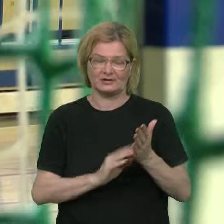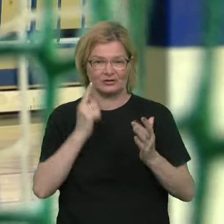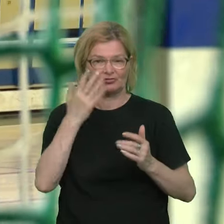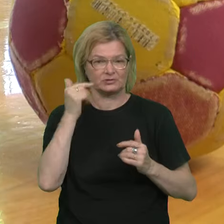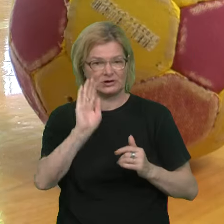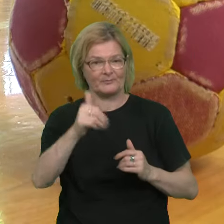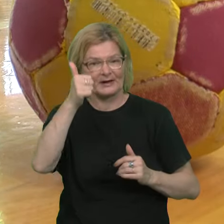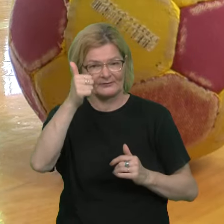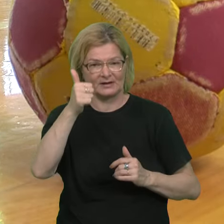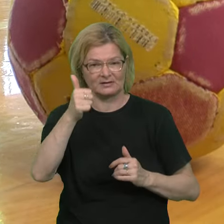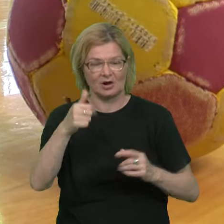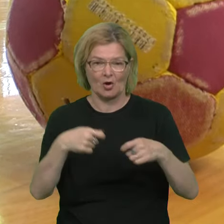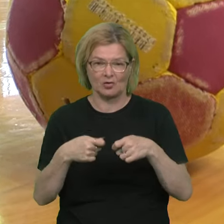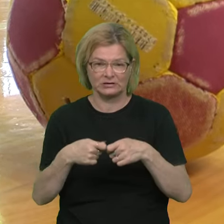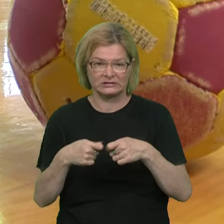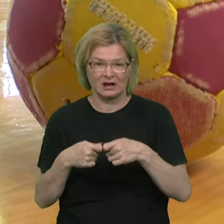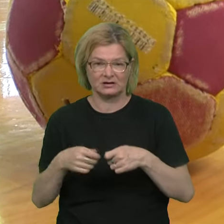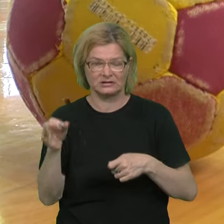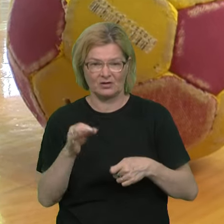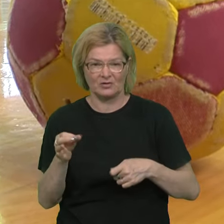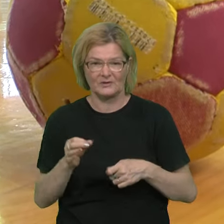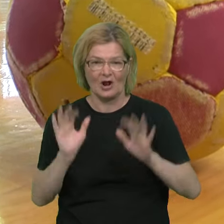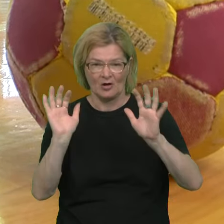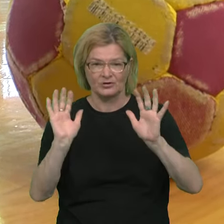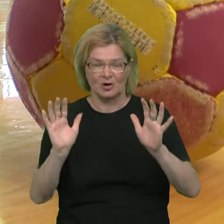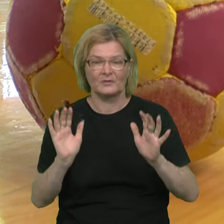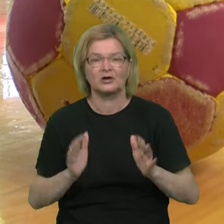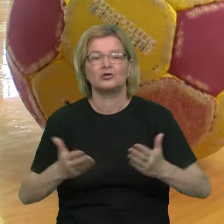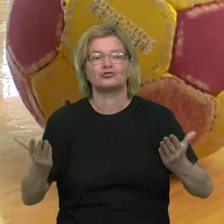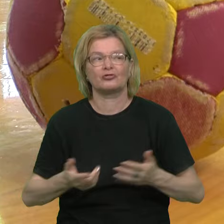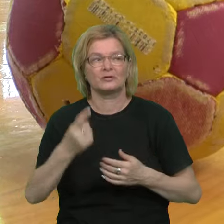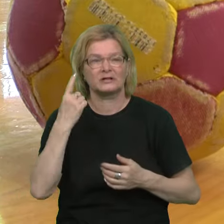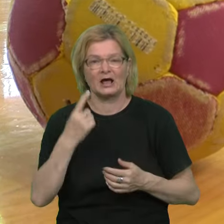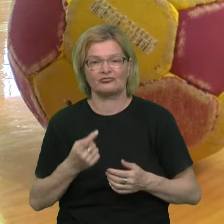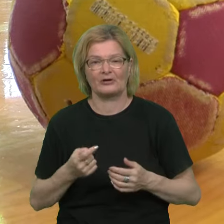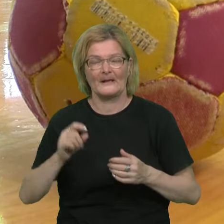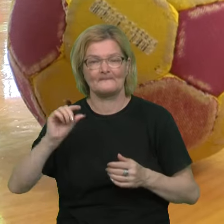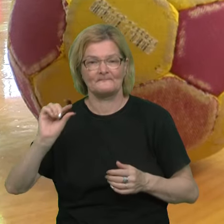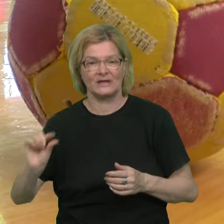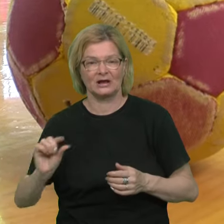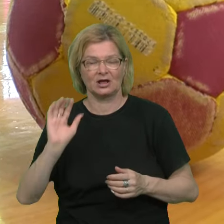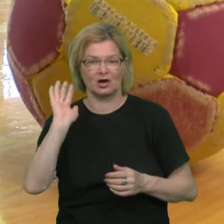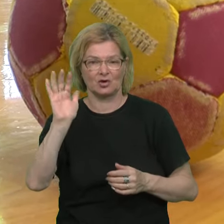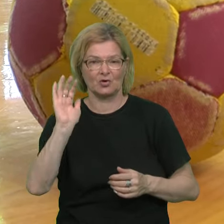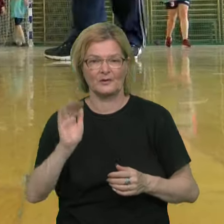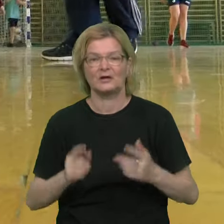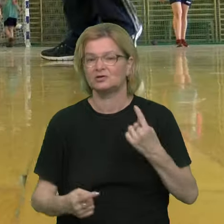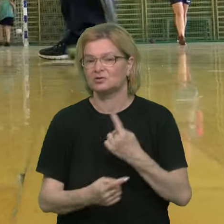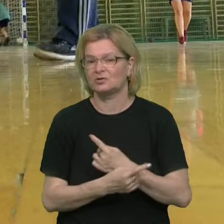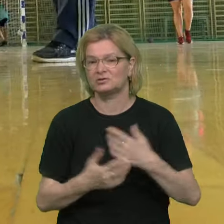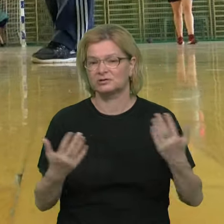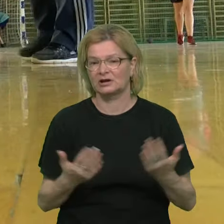od početka, znači od njihovih prvih kontakata sa rukometom loptom, što znači iz mini rukometa.